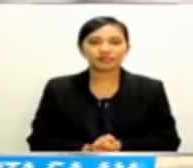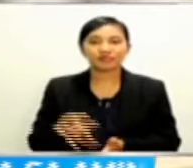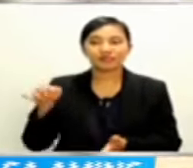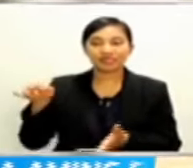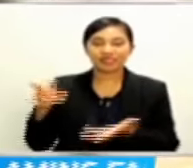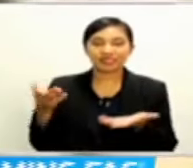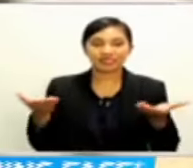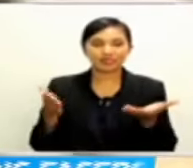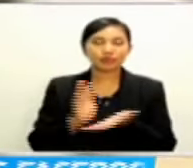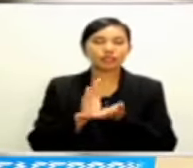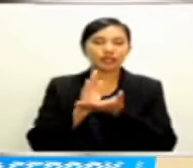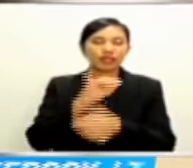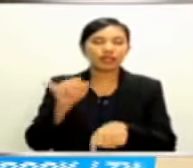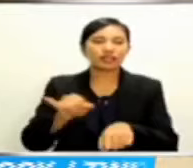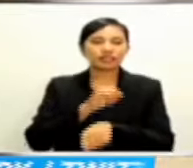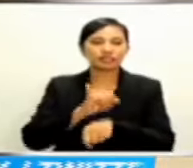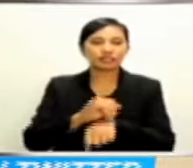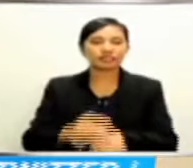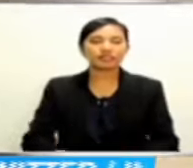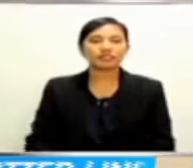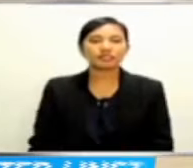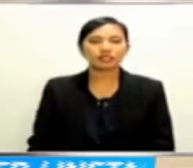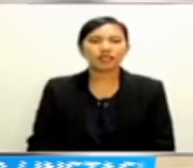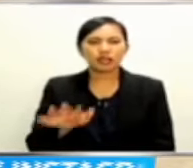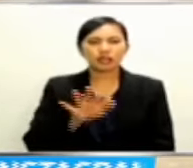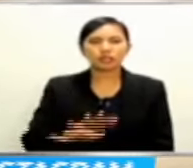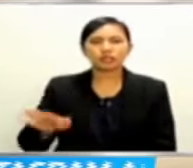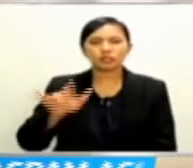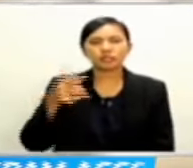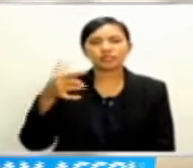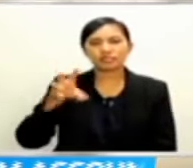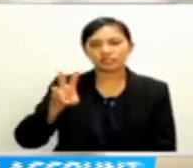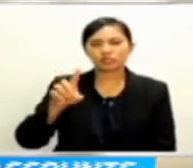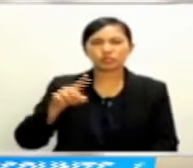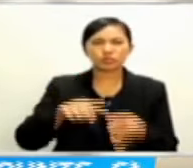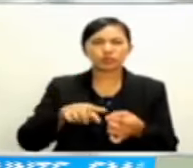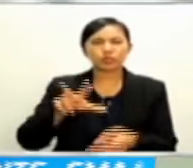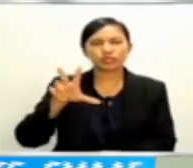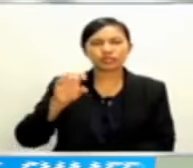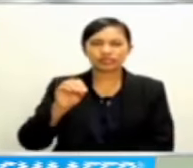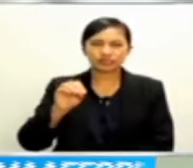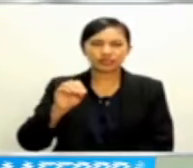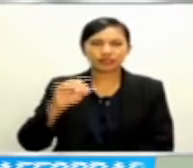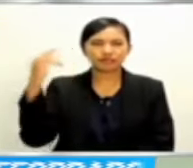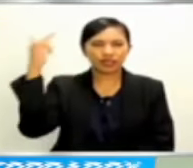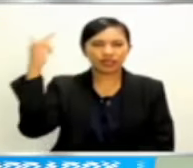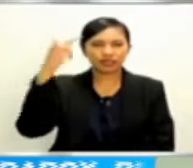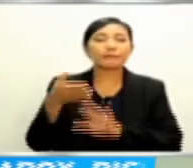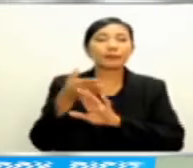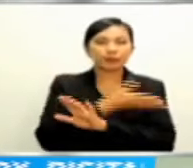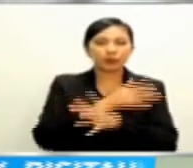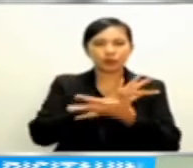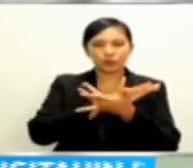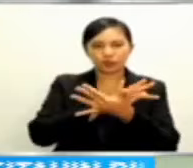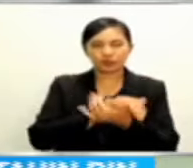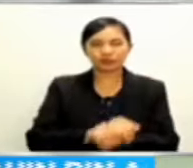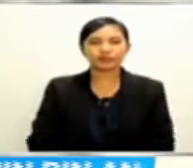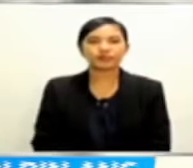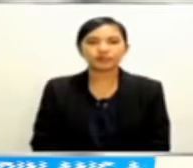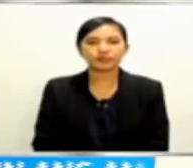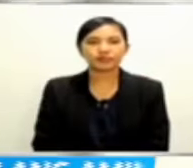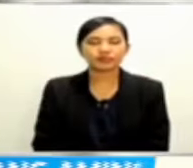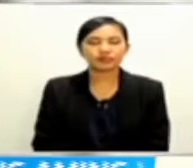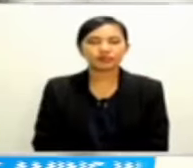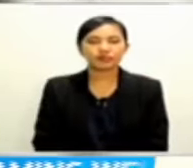kalahati na ito ng nasa 26 to 30 flights noong pre pandemic period sa ngayon nga Connie ay